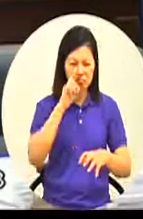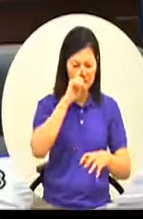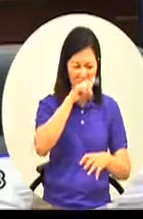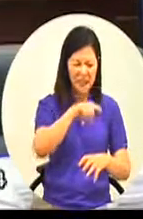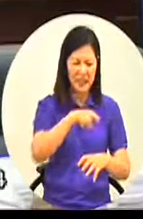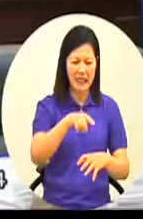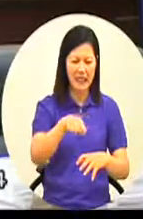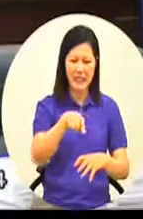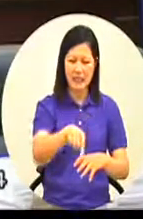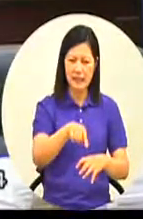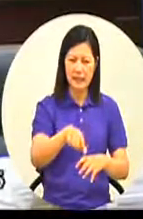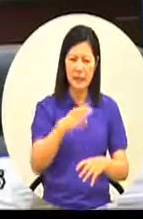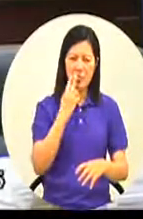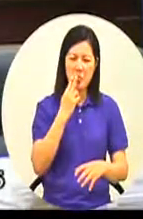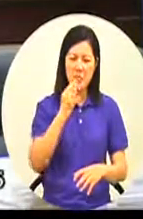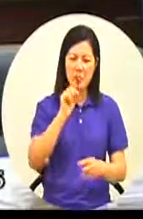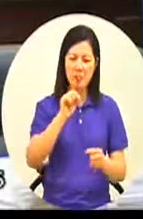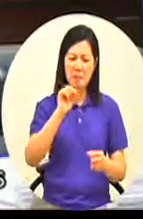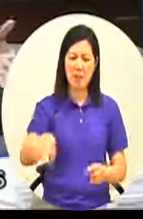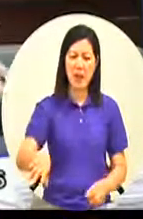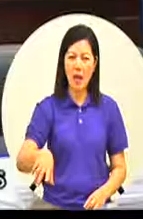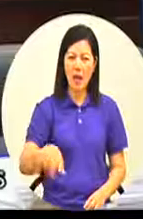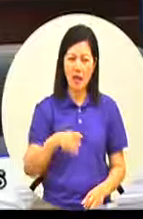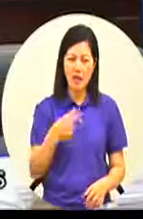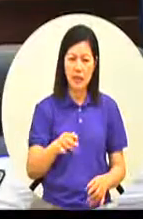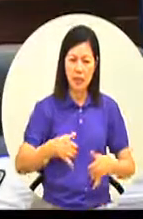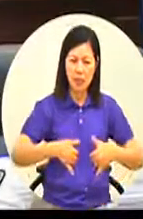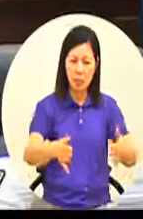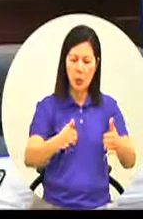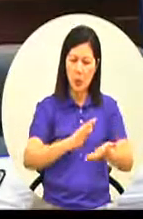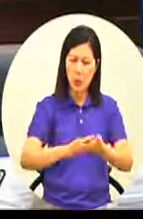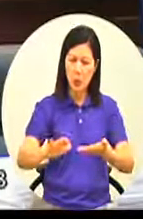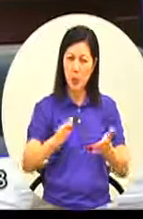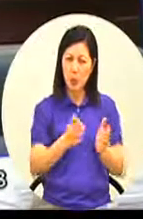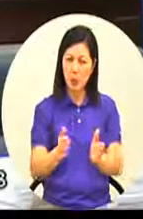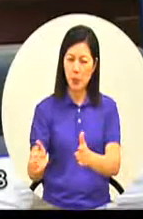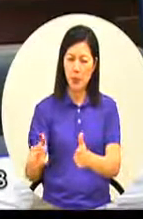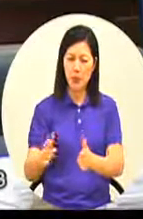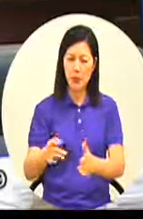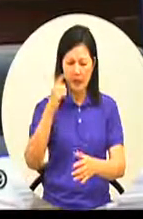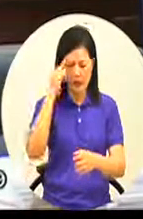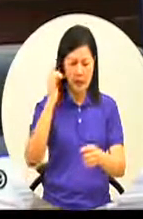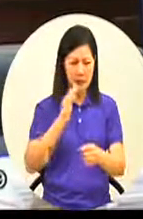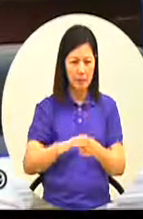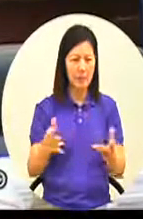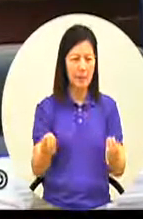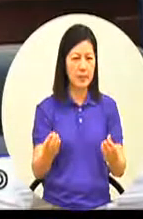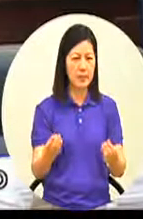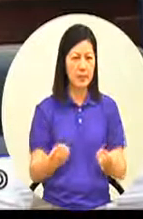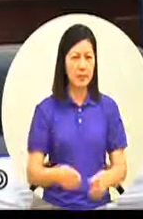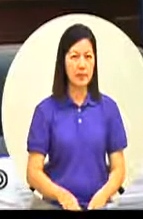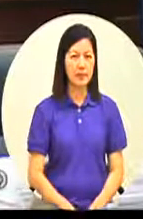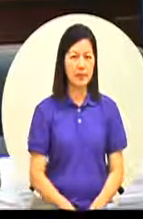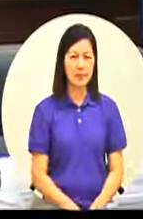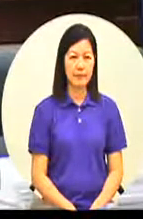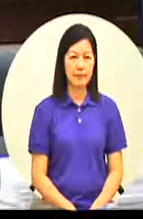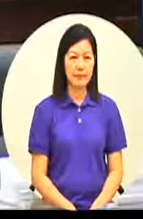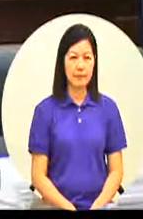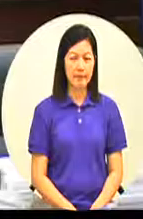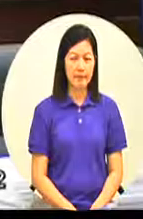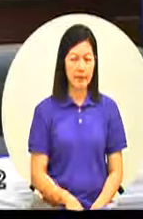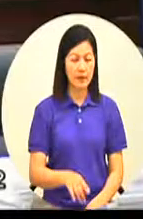待还蛮深，丢烟蒂啦，还有一个街道的整齐，对这个不满意度是很高哦。上次是这样，那这次不晓得有没